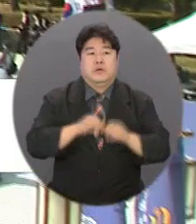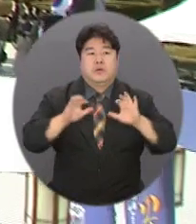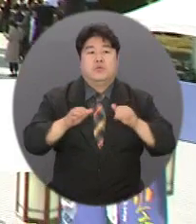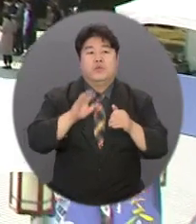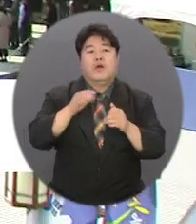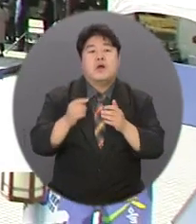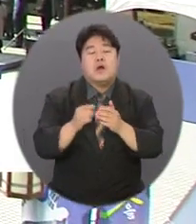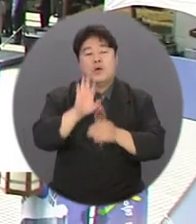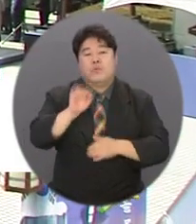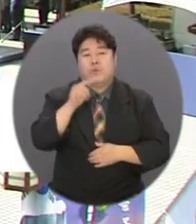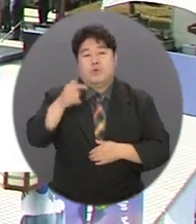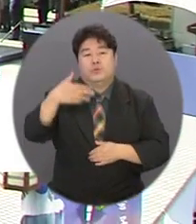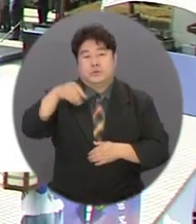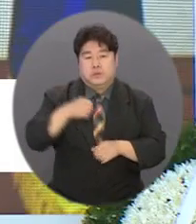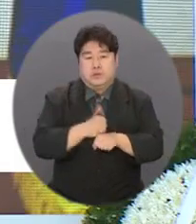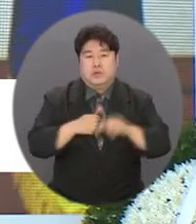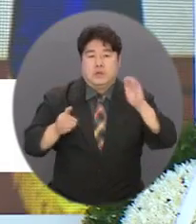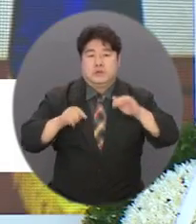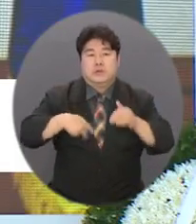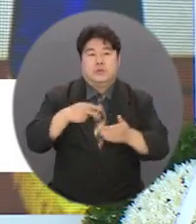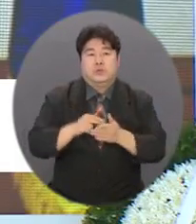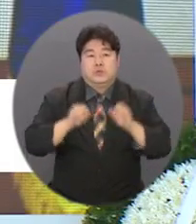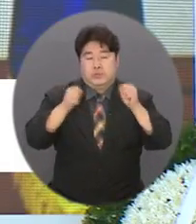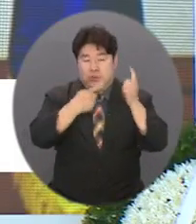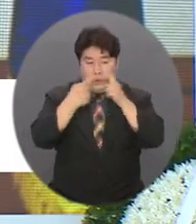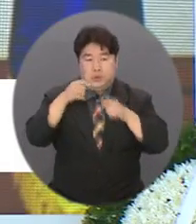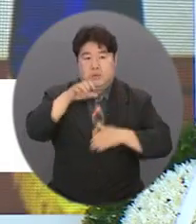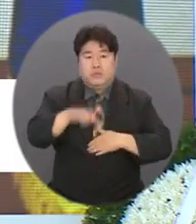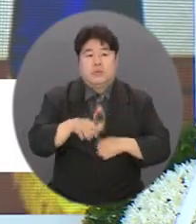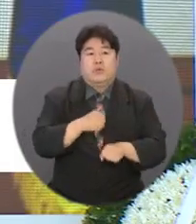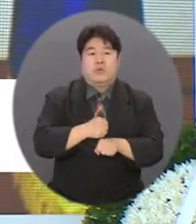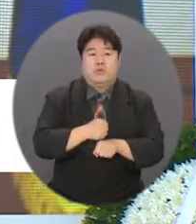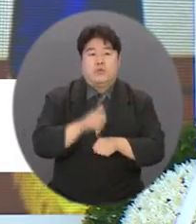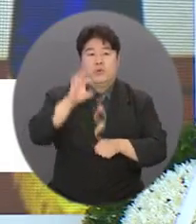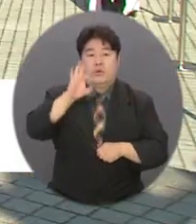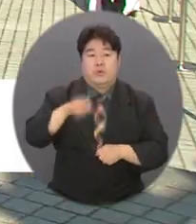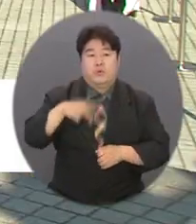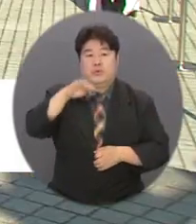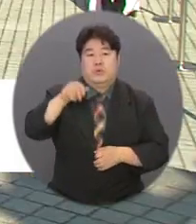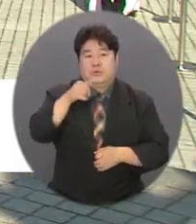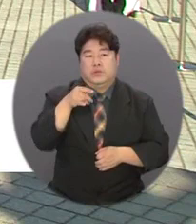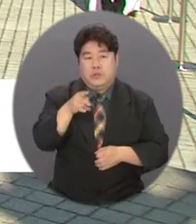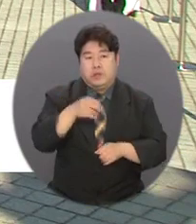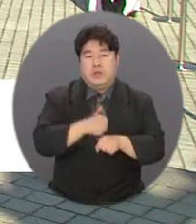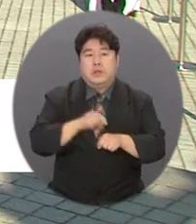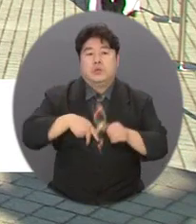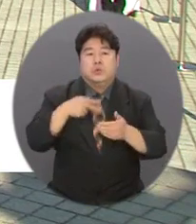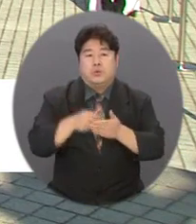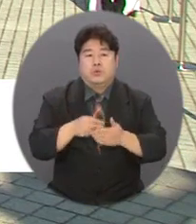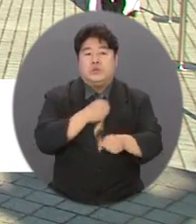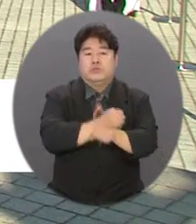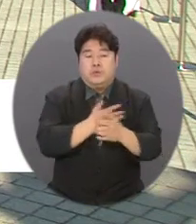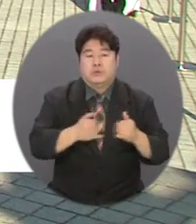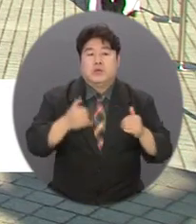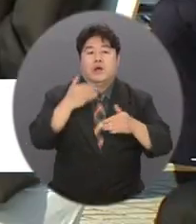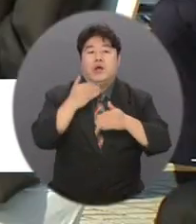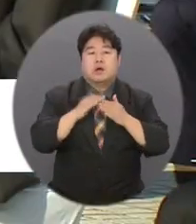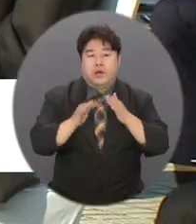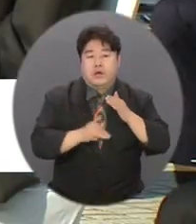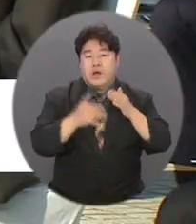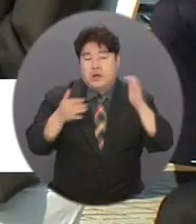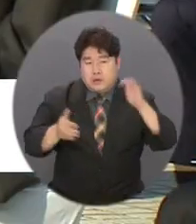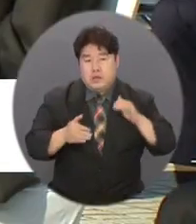국가보훈처는 광주 학생 독립운동 기념탑 에서 c 윤회 부총리와 독립 유공자 유족과 학생 등이